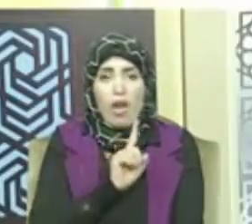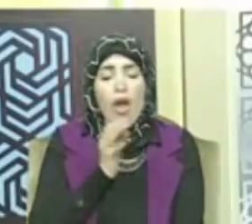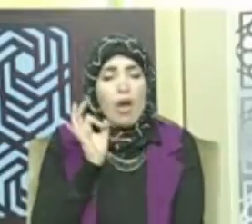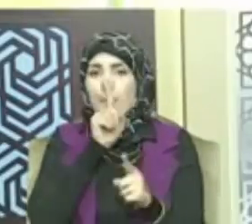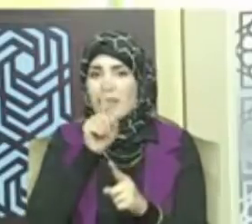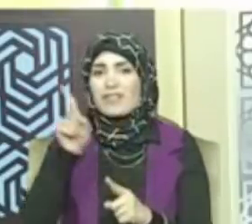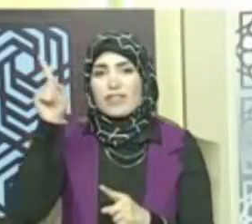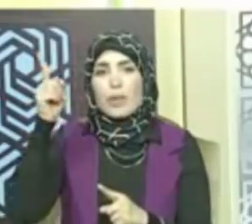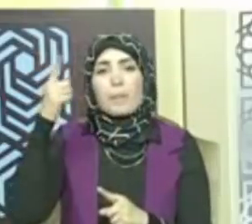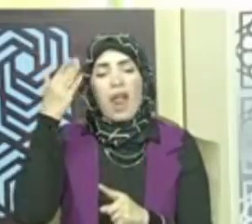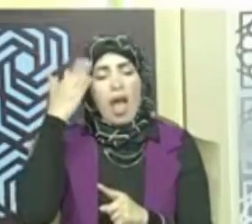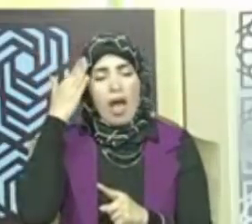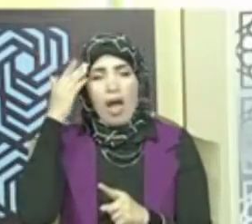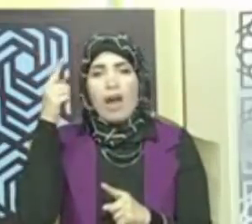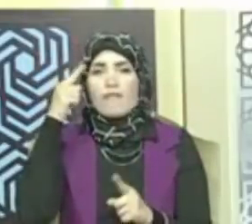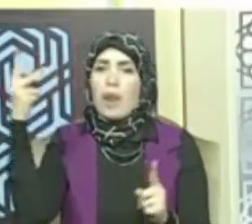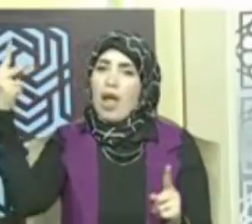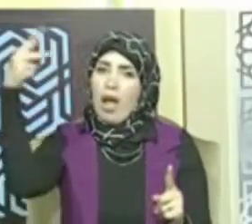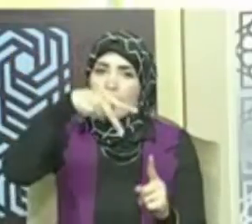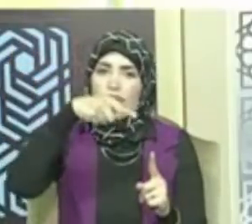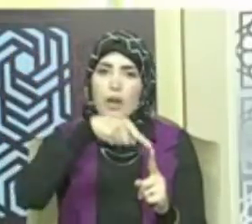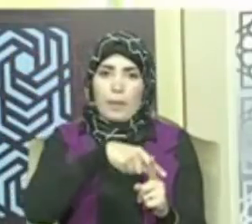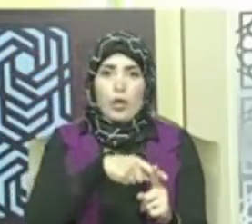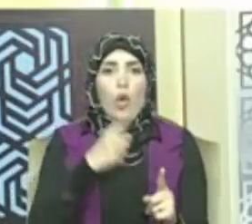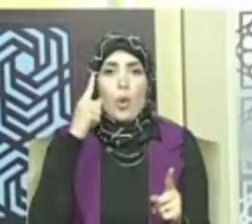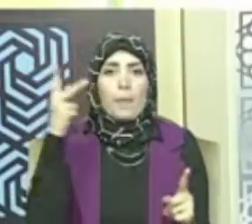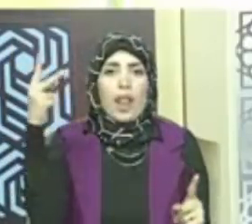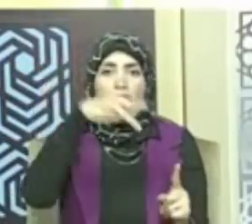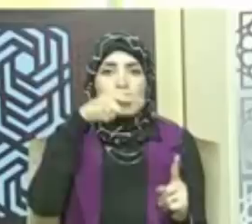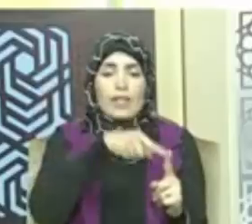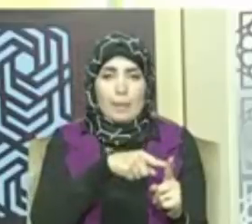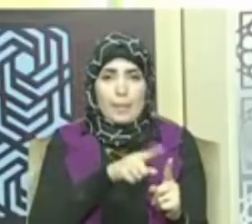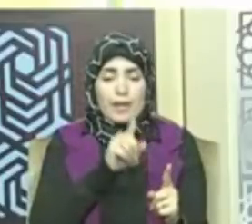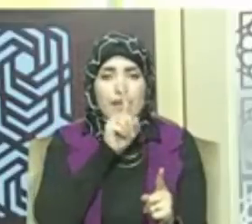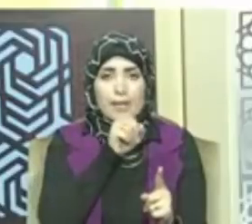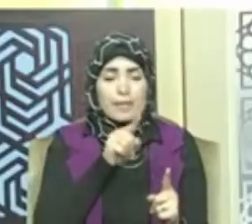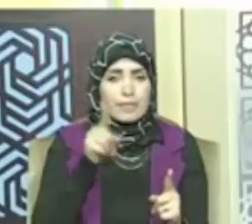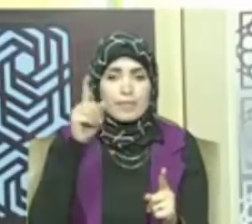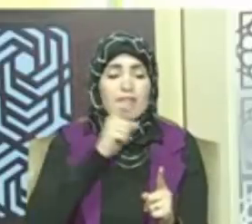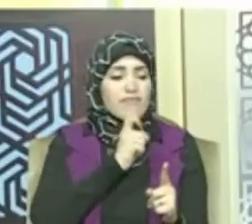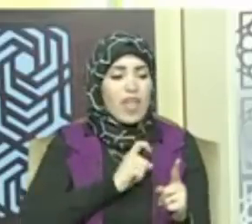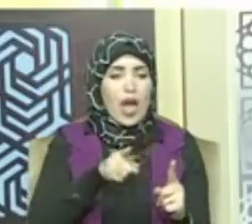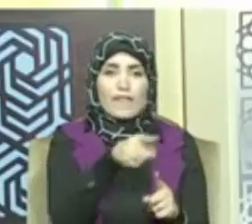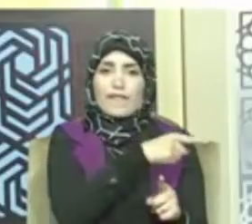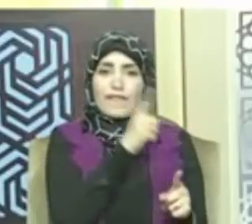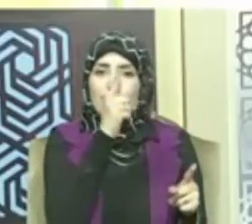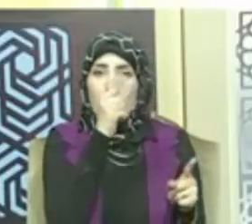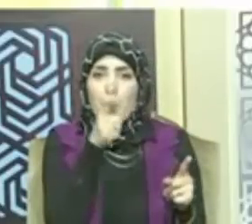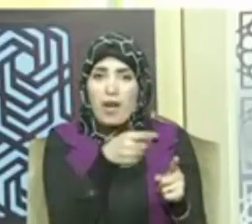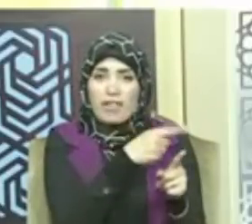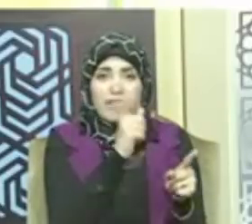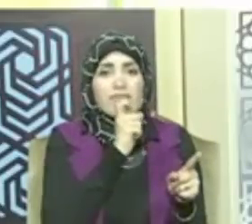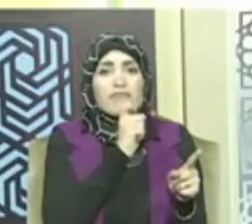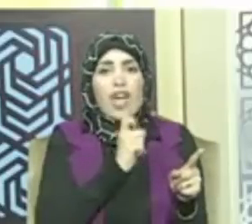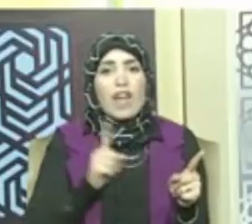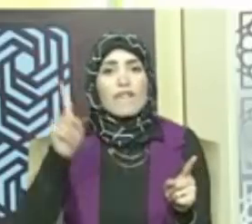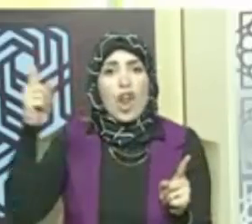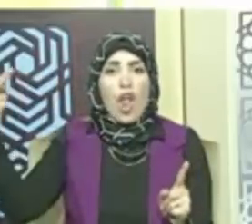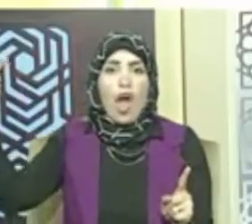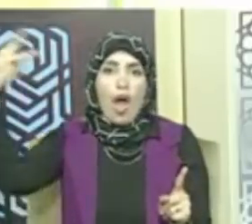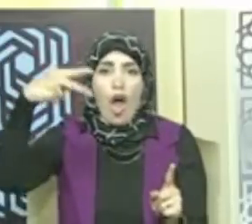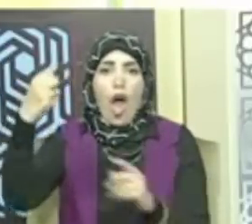محالة، وأين مكرهم من مكر الله وحوله وقوله